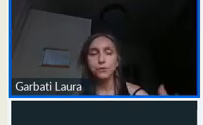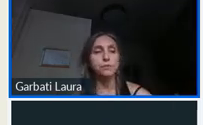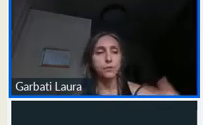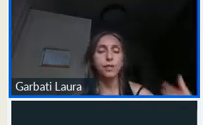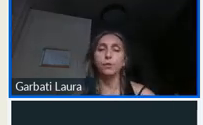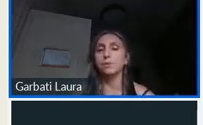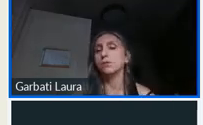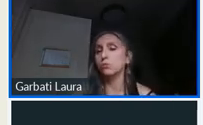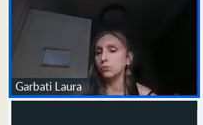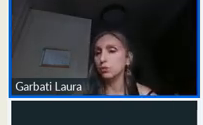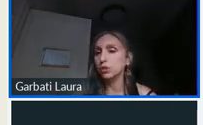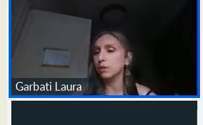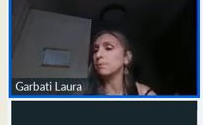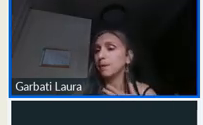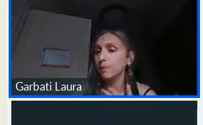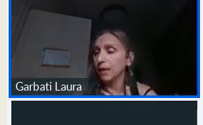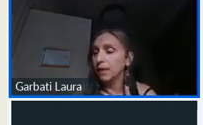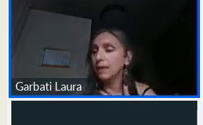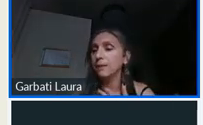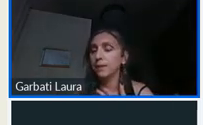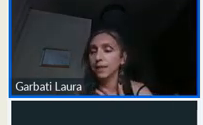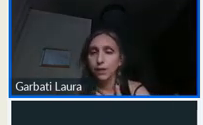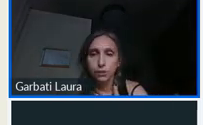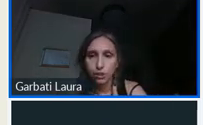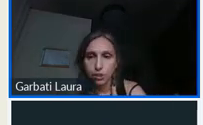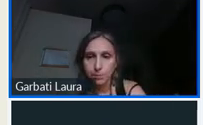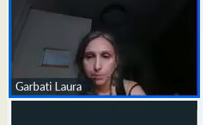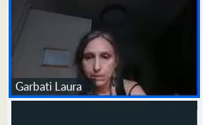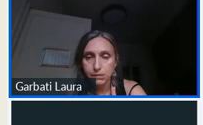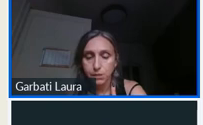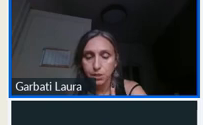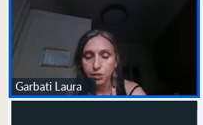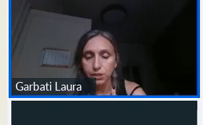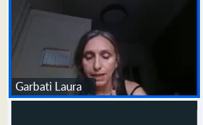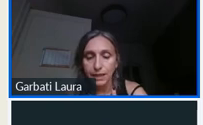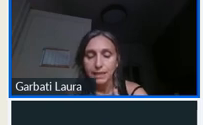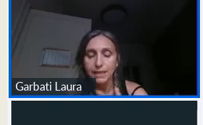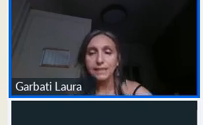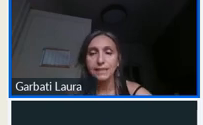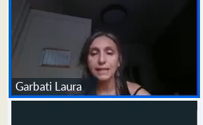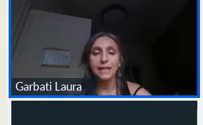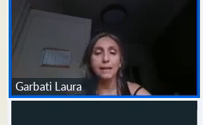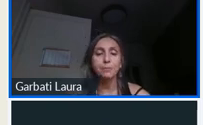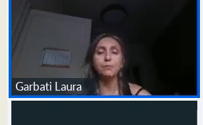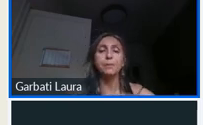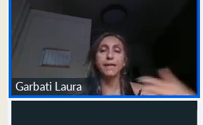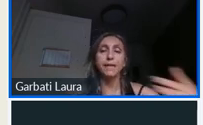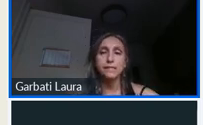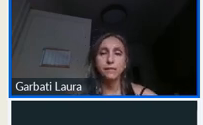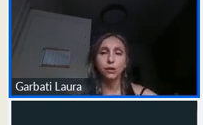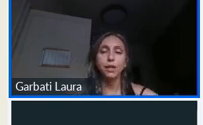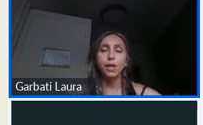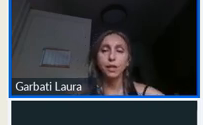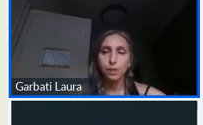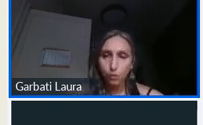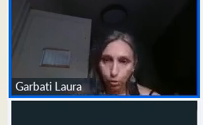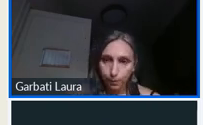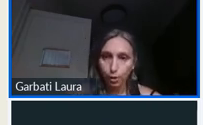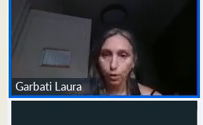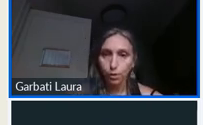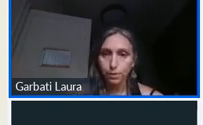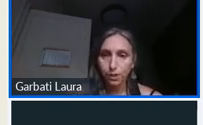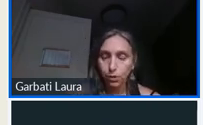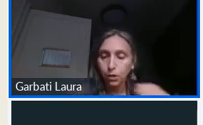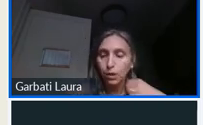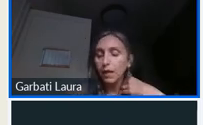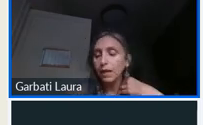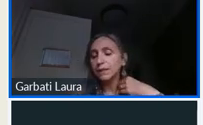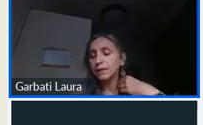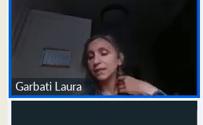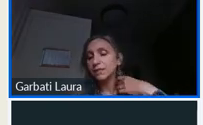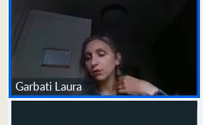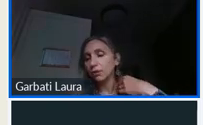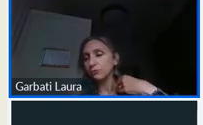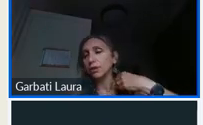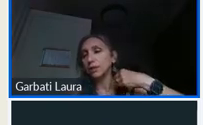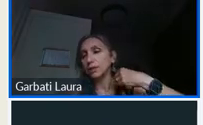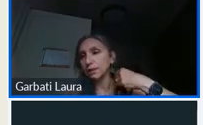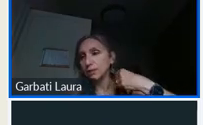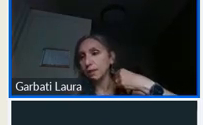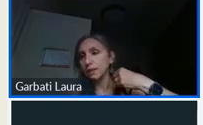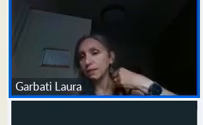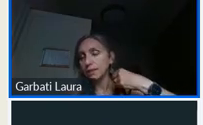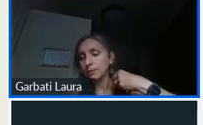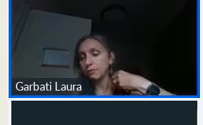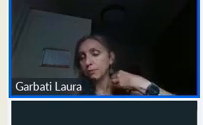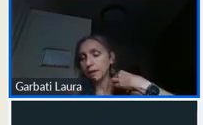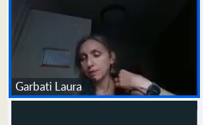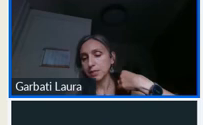italiana questo vuol dire open source per me, perché il codice di amministrazione digitale indica la pubblicazione come obbligo dei software